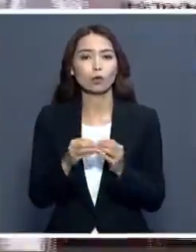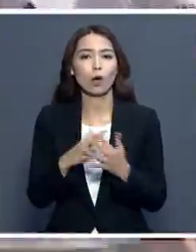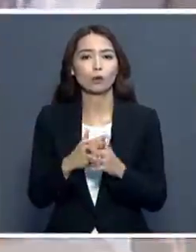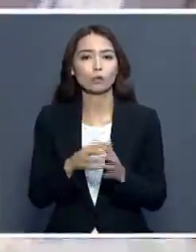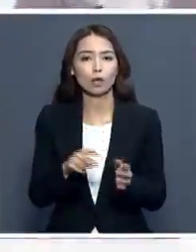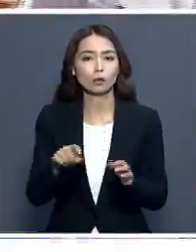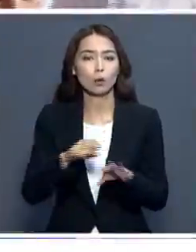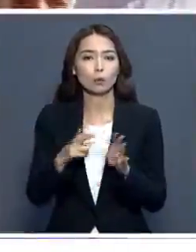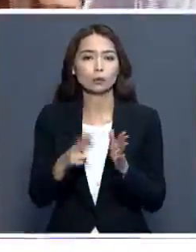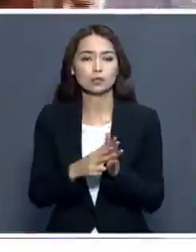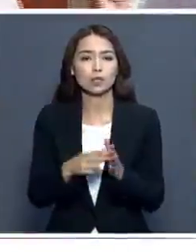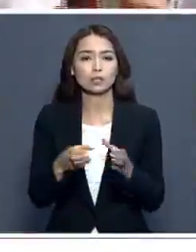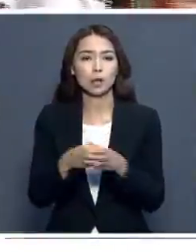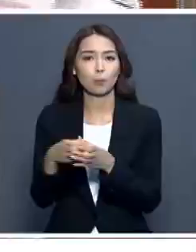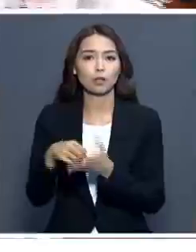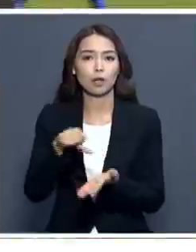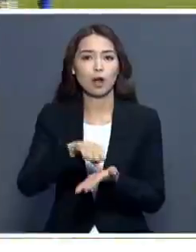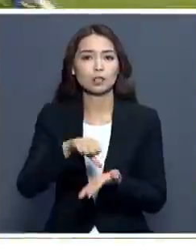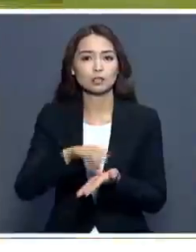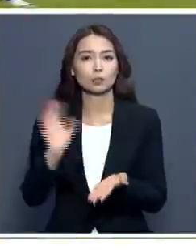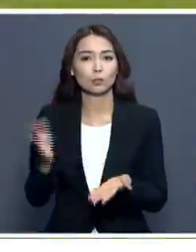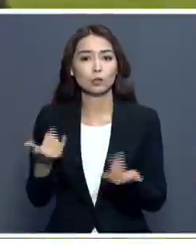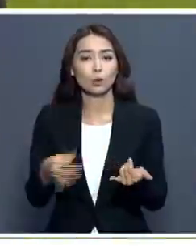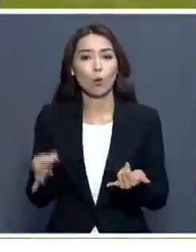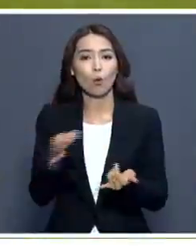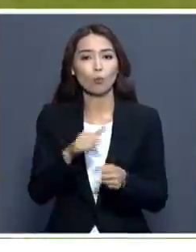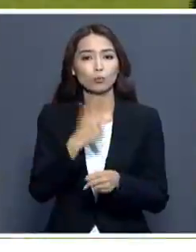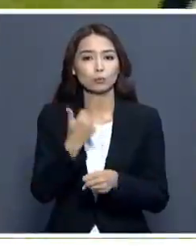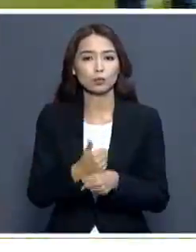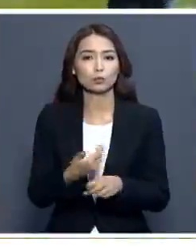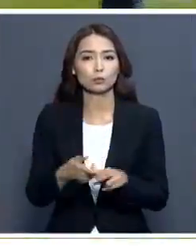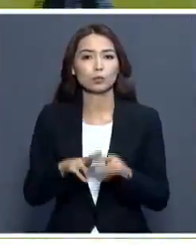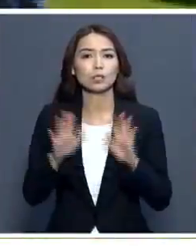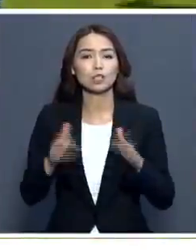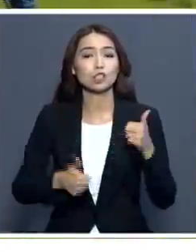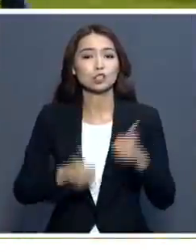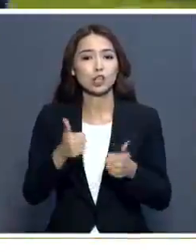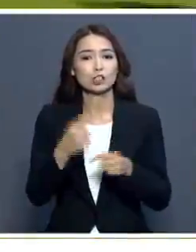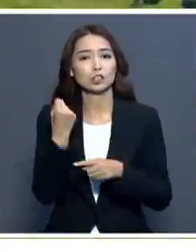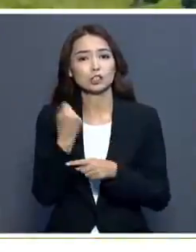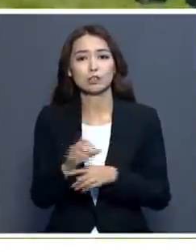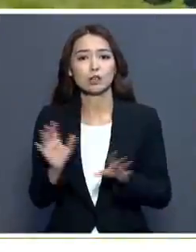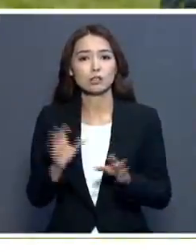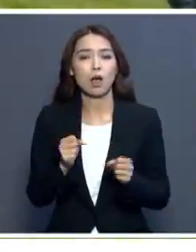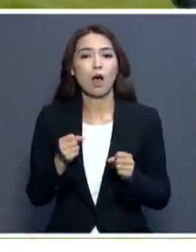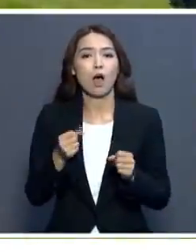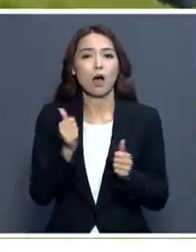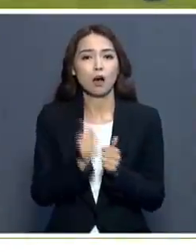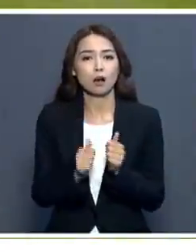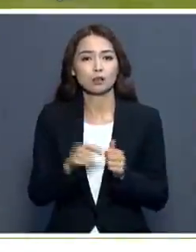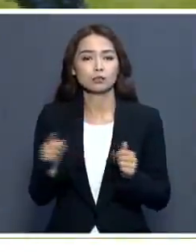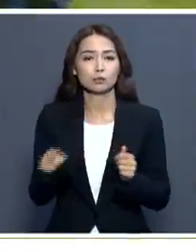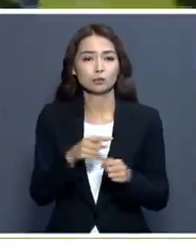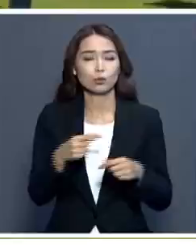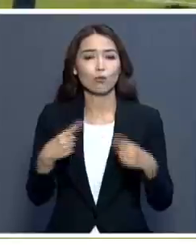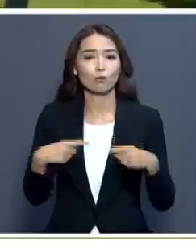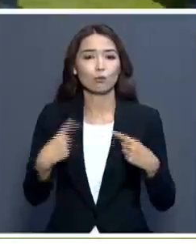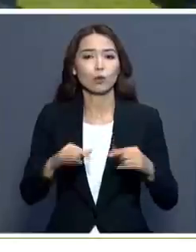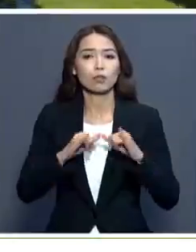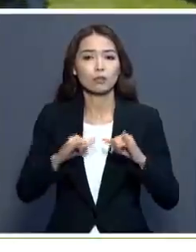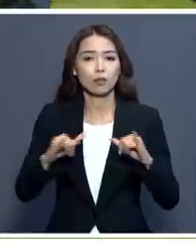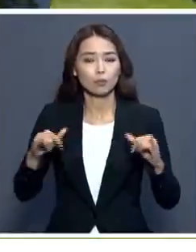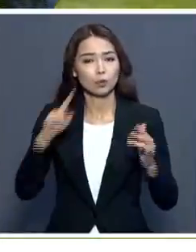18 команда қатысады. Облыс басшысы бұл тек жарыс пен жеңіс үшін ғана емес, аймақта спортты насихаттап, футболды дамытуға